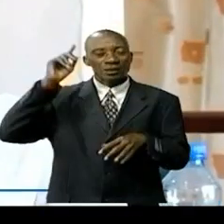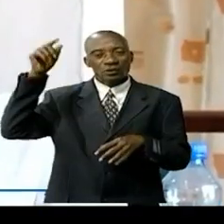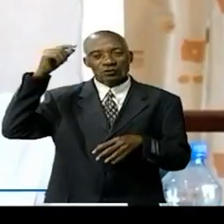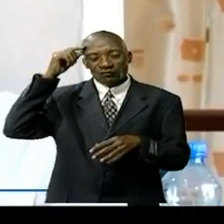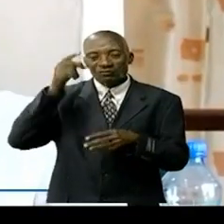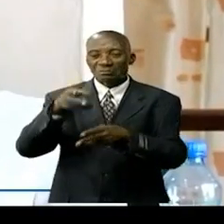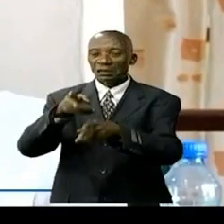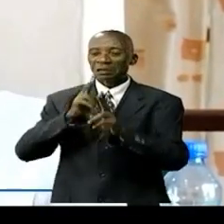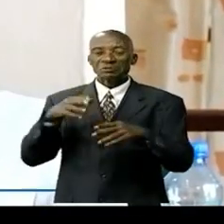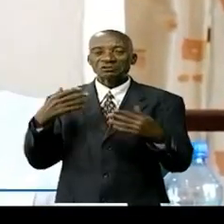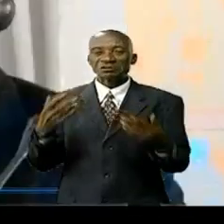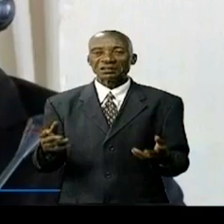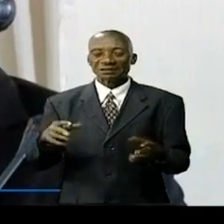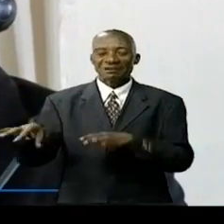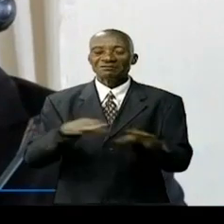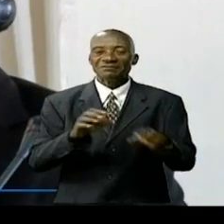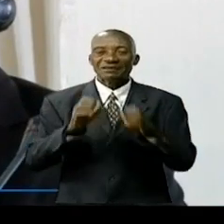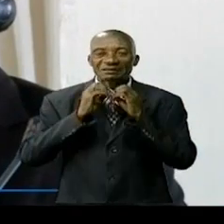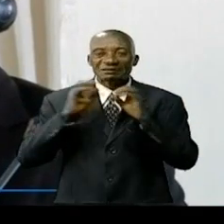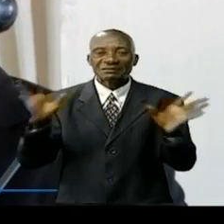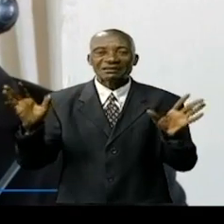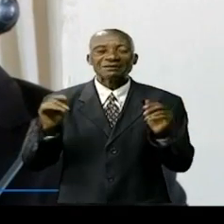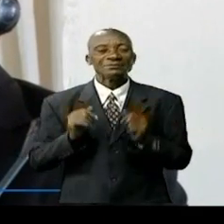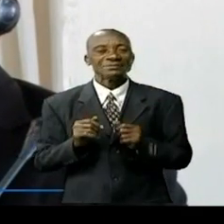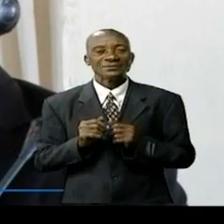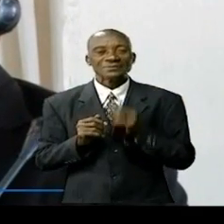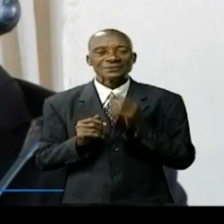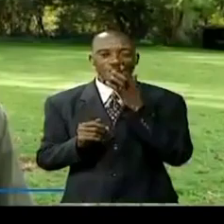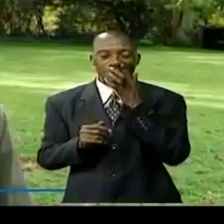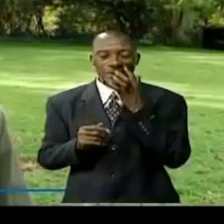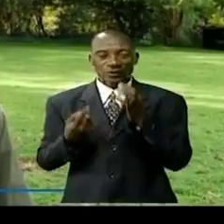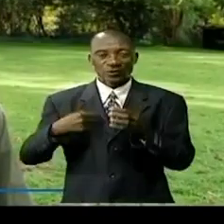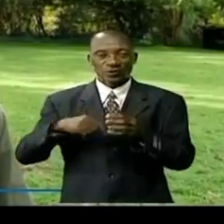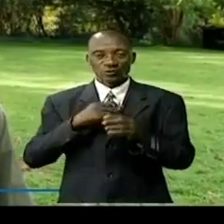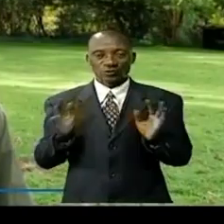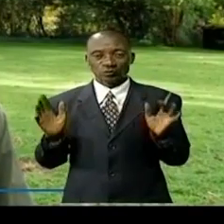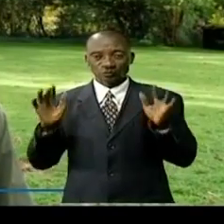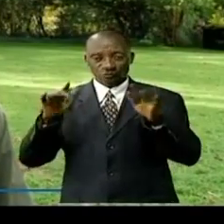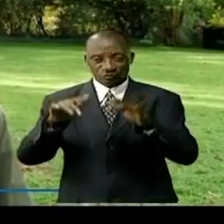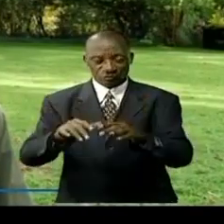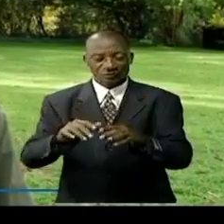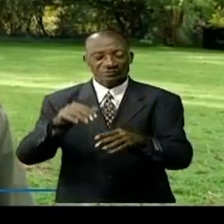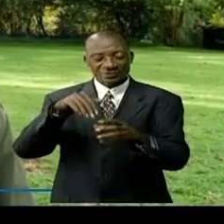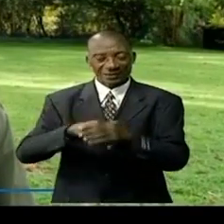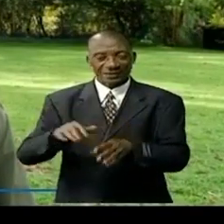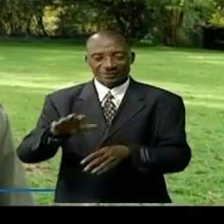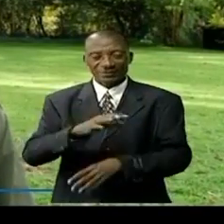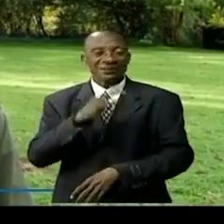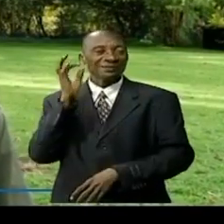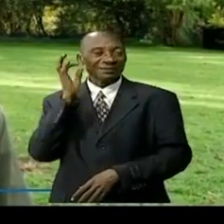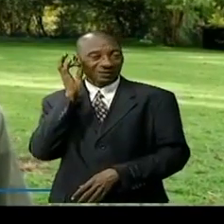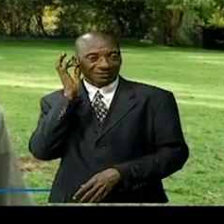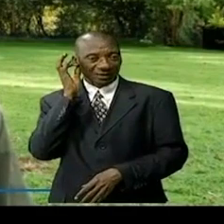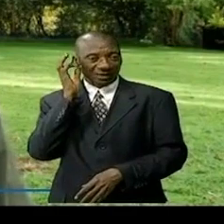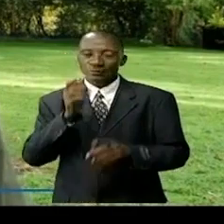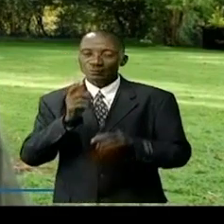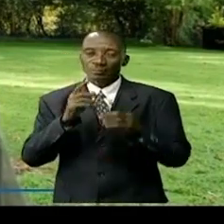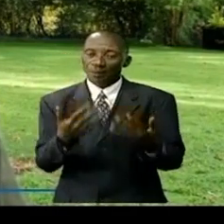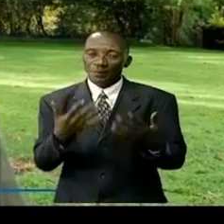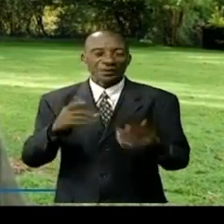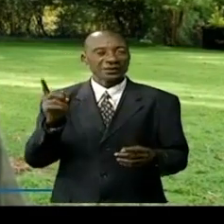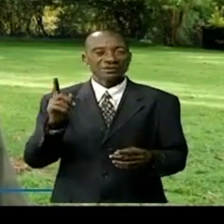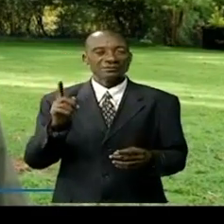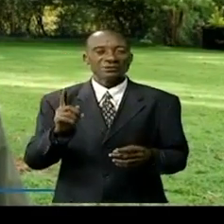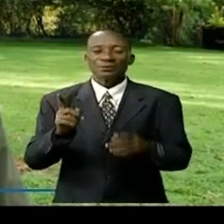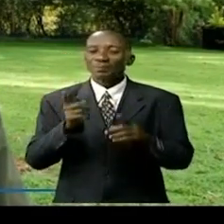usalela biso te na mayeto yiko kutana awa eza pamba tepo na makambo ya ba groupe